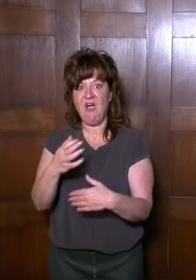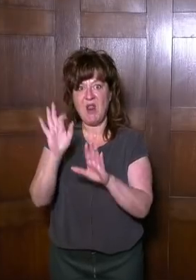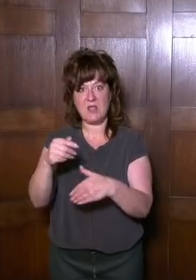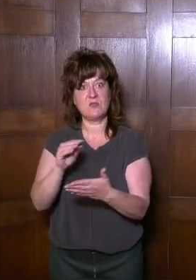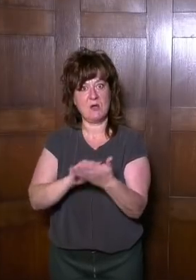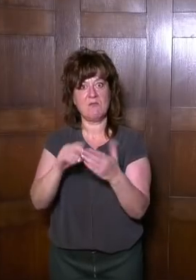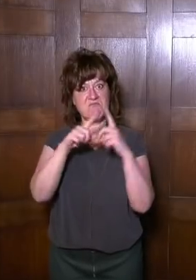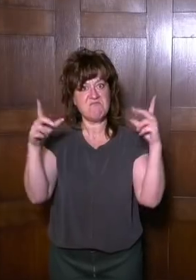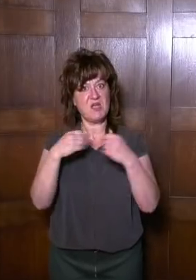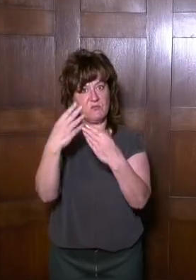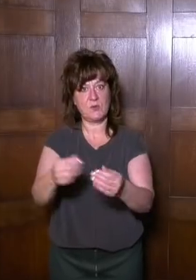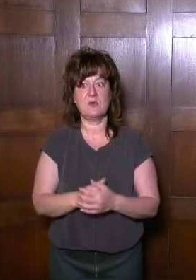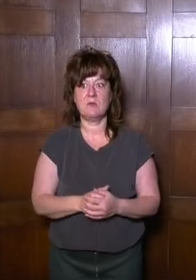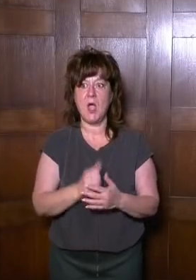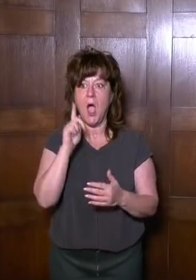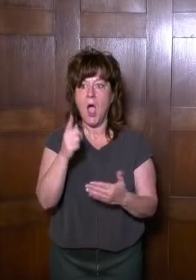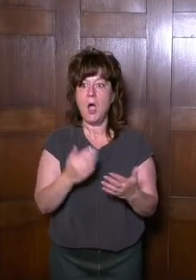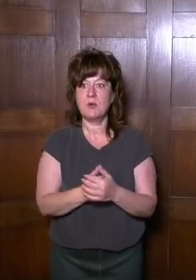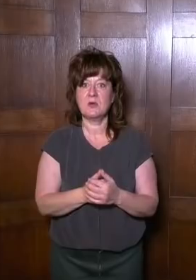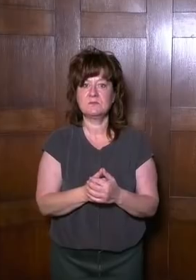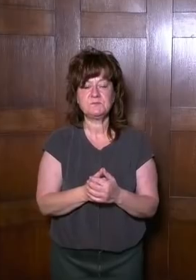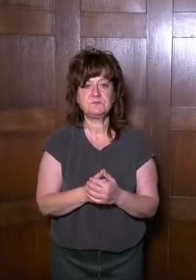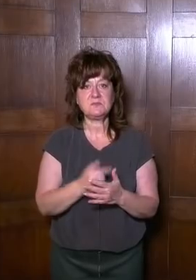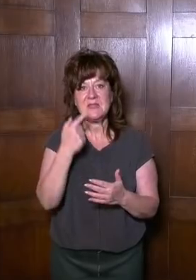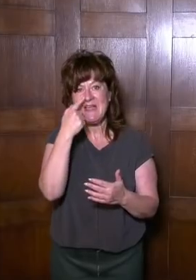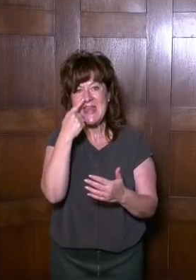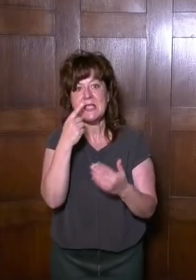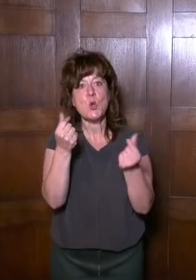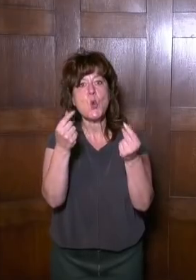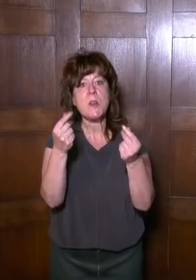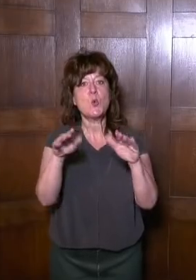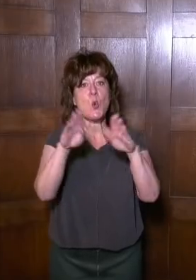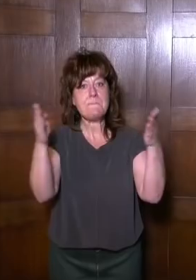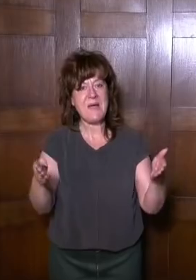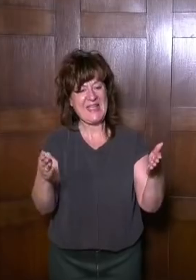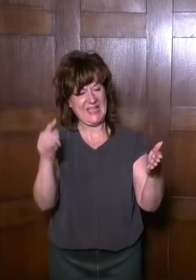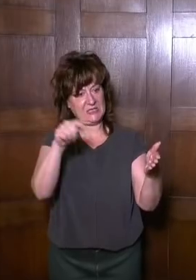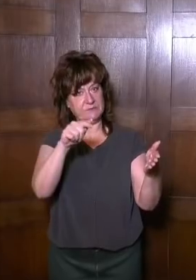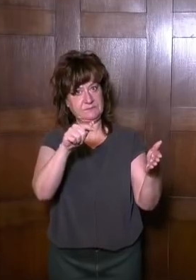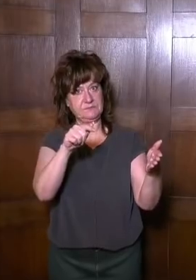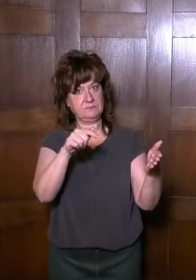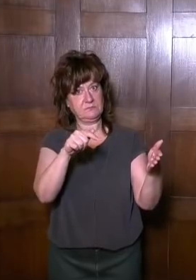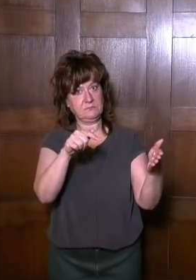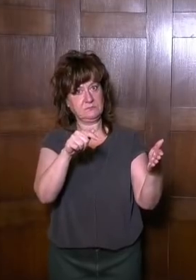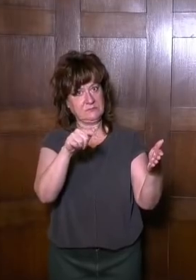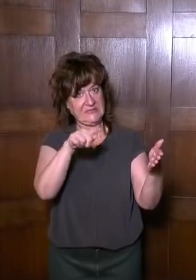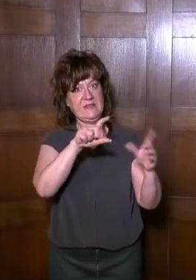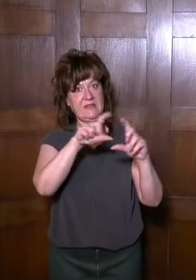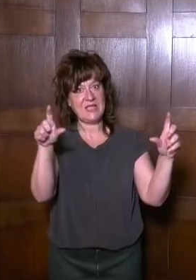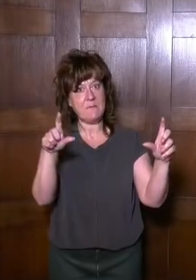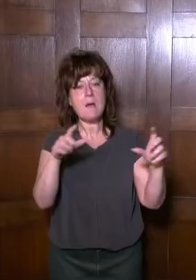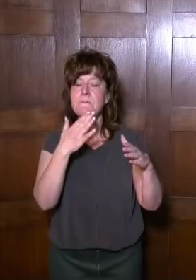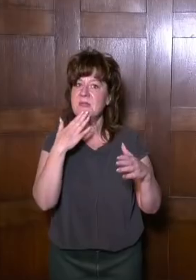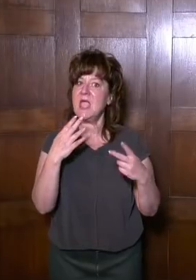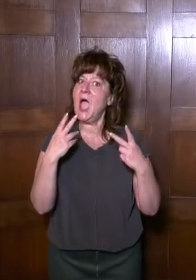anschreiben werden. Aber gerade in wenn ich jetzt auf das Konjunkturpaket noch kommen darf, es geht mir auch darum, dass hier wirklich darauf geachtet